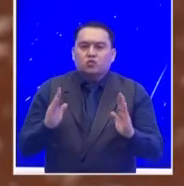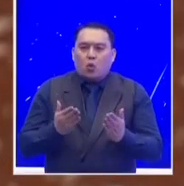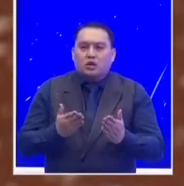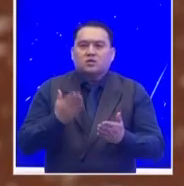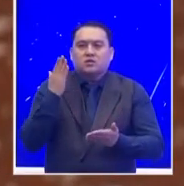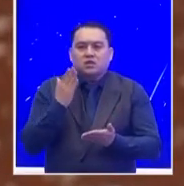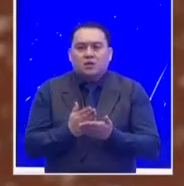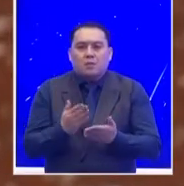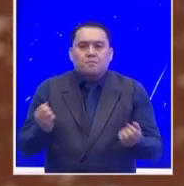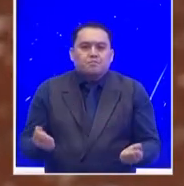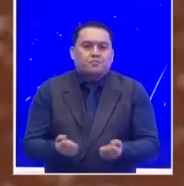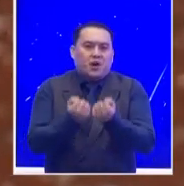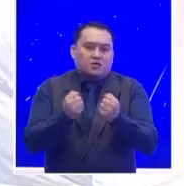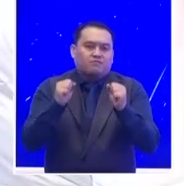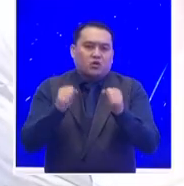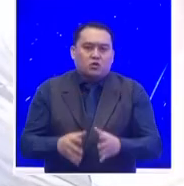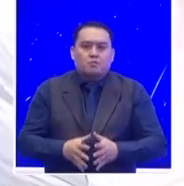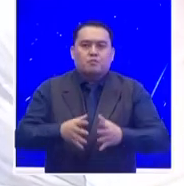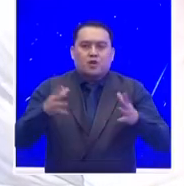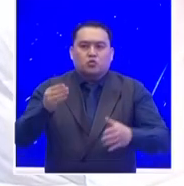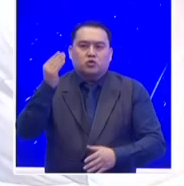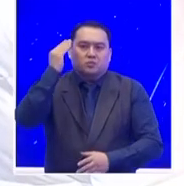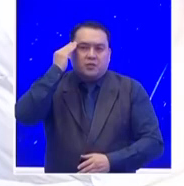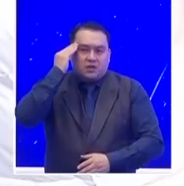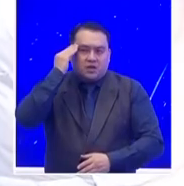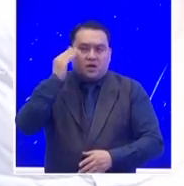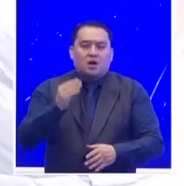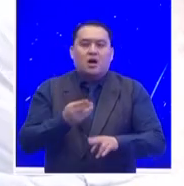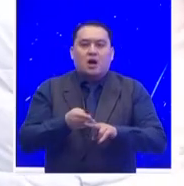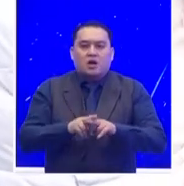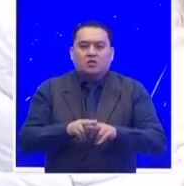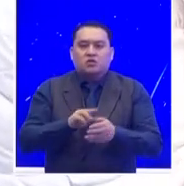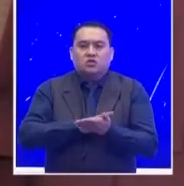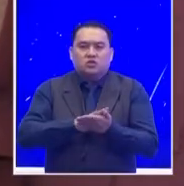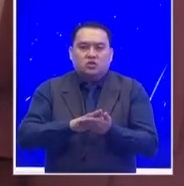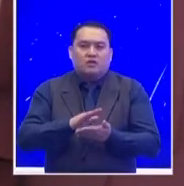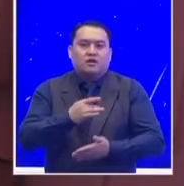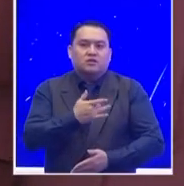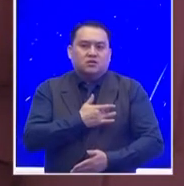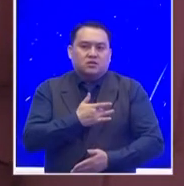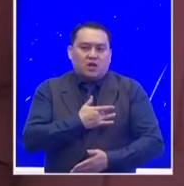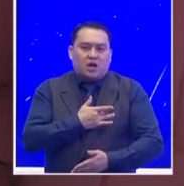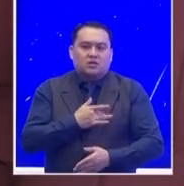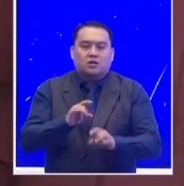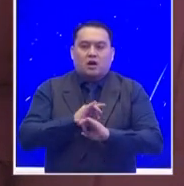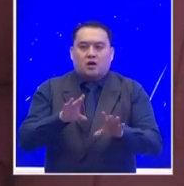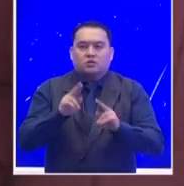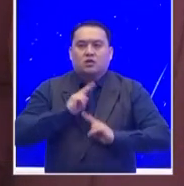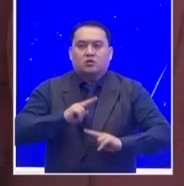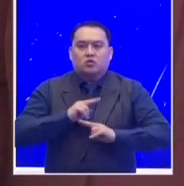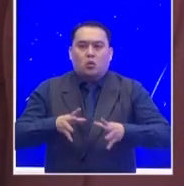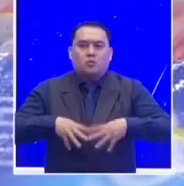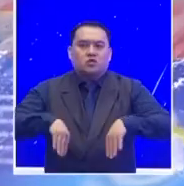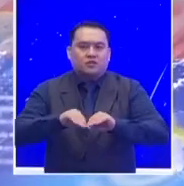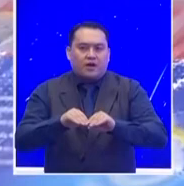самая маленькая поддержка может иметь большое значение. Когда она идет от чистого сердца и с открытой душой, говорят сотрудники